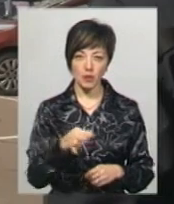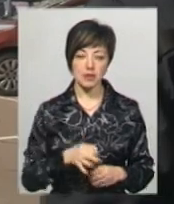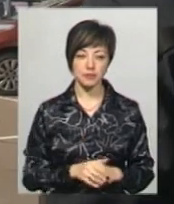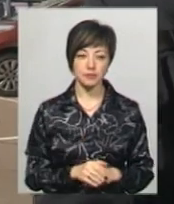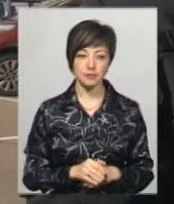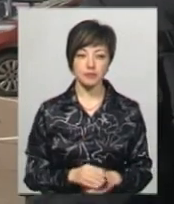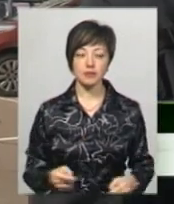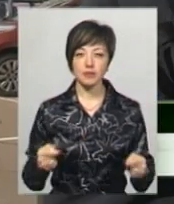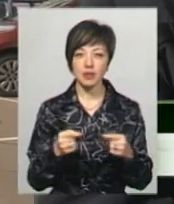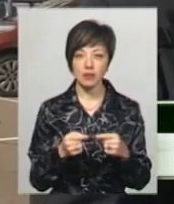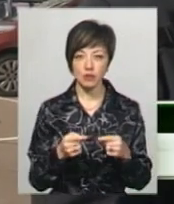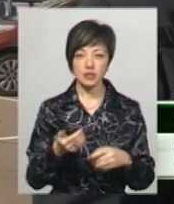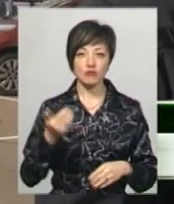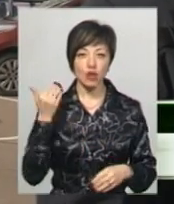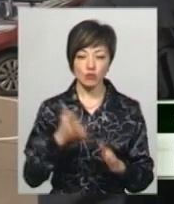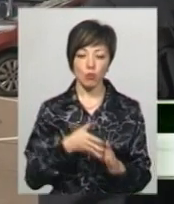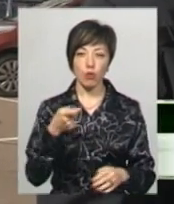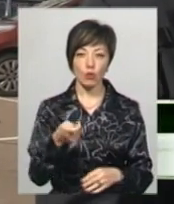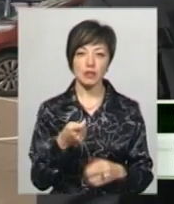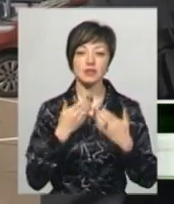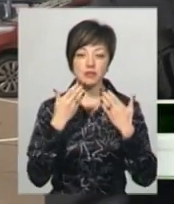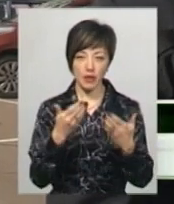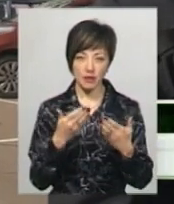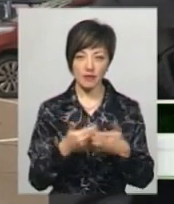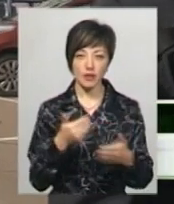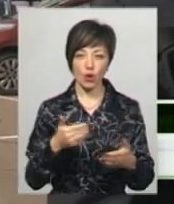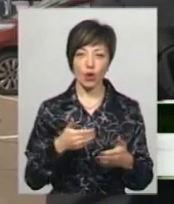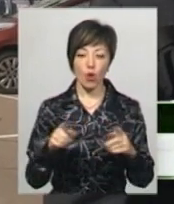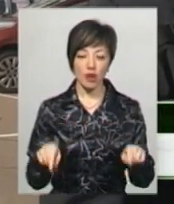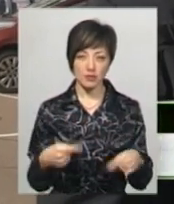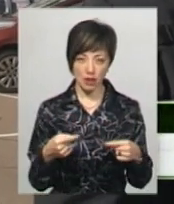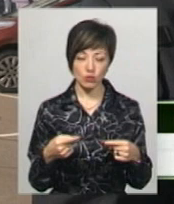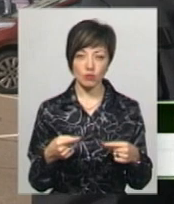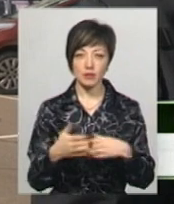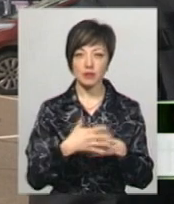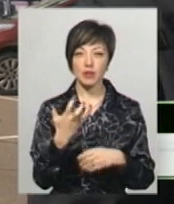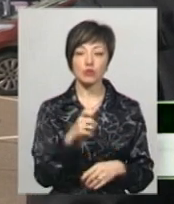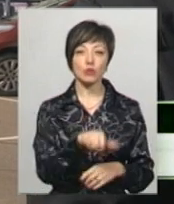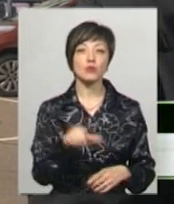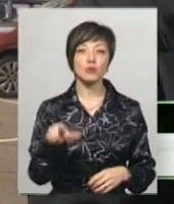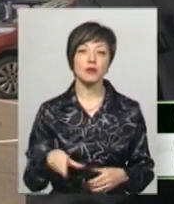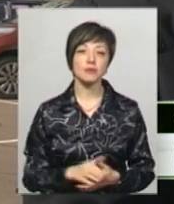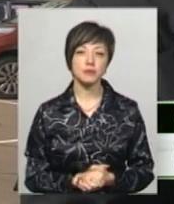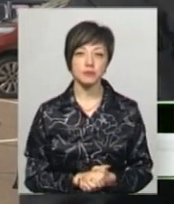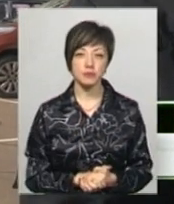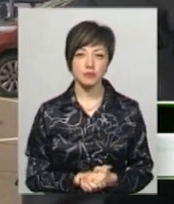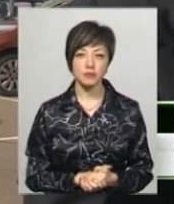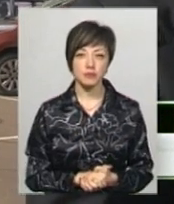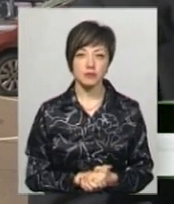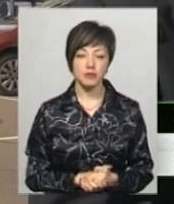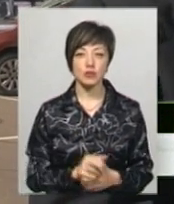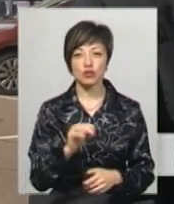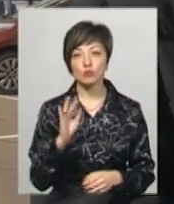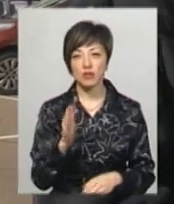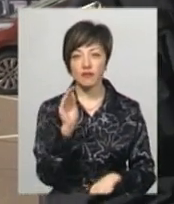Онищук. Згідно завчасно поданого звернення від організаторів, близько 500 осіб. А чи